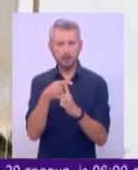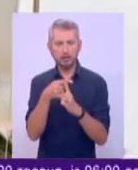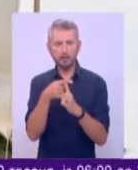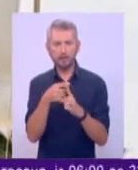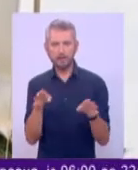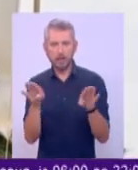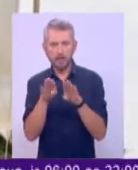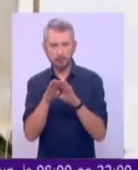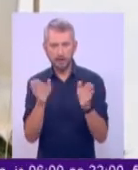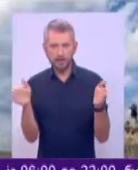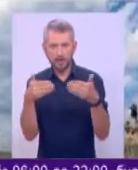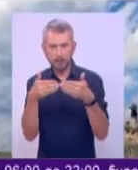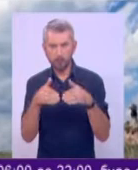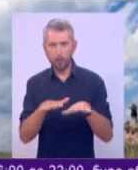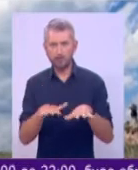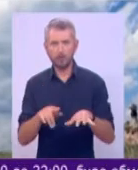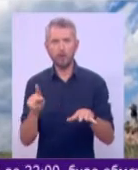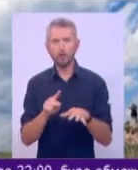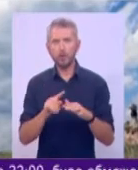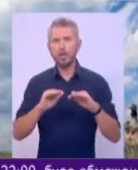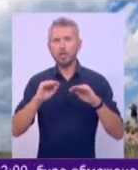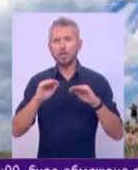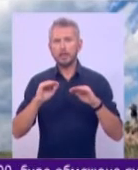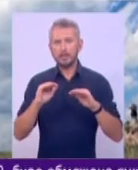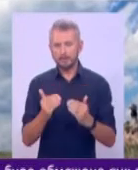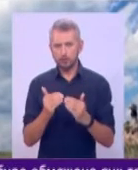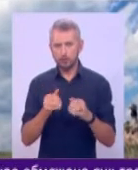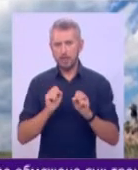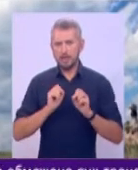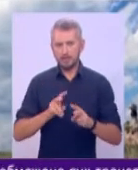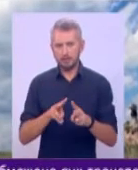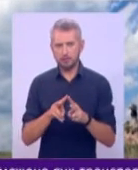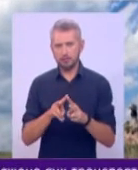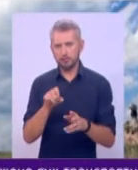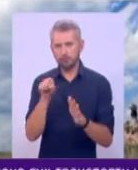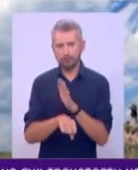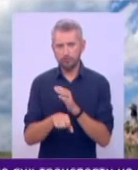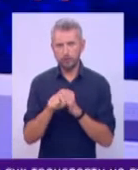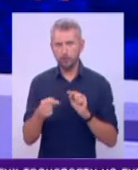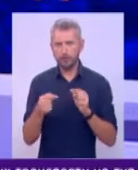та сховищ, що знижує ризик знищення навідника зворотнім вогневим ударом противника.